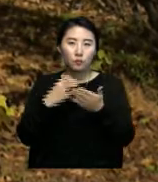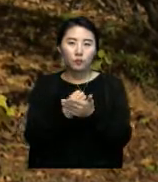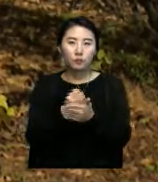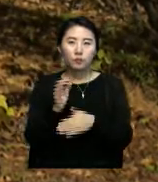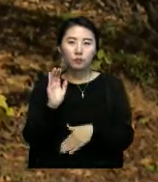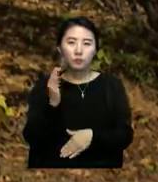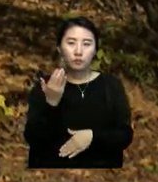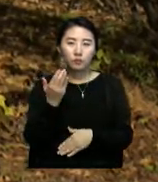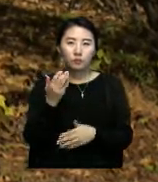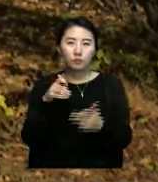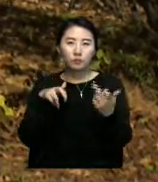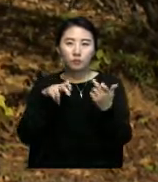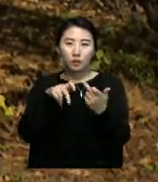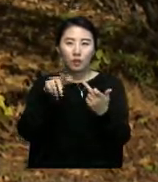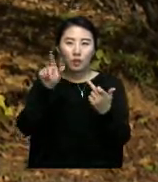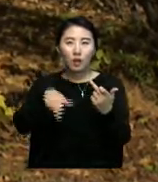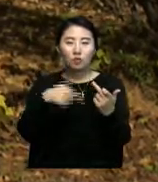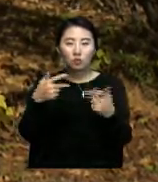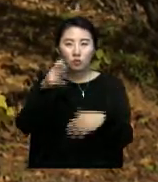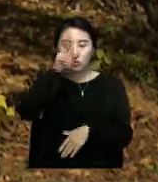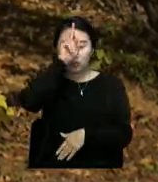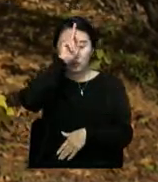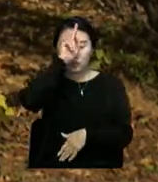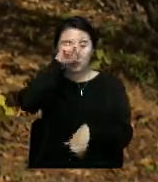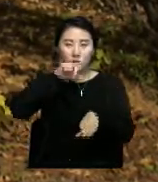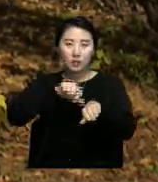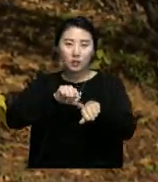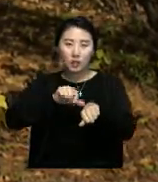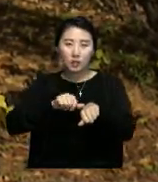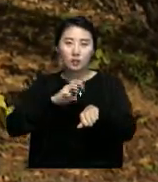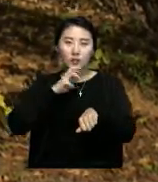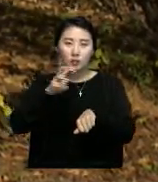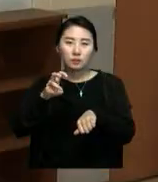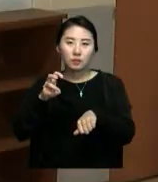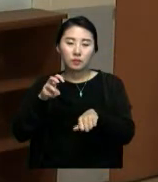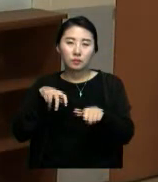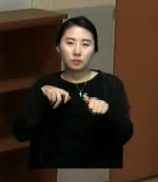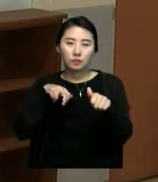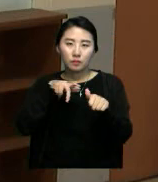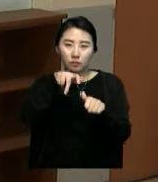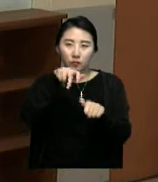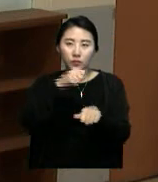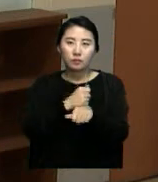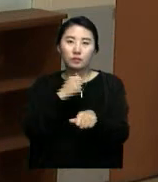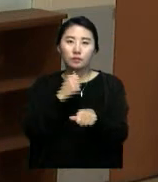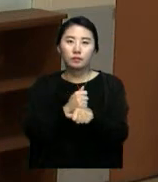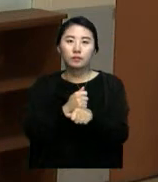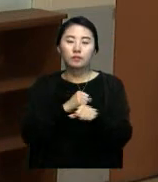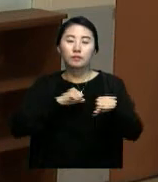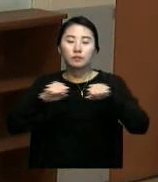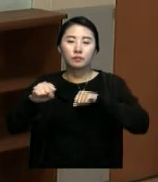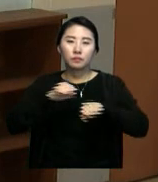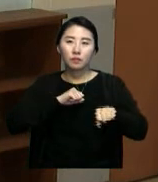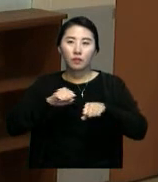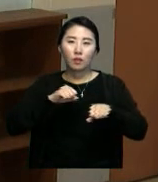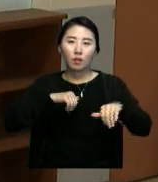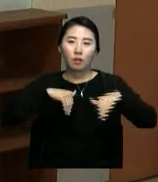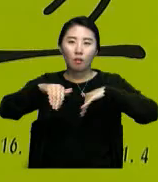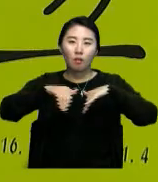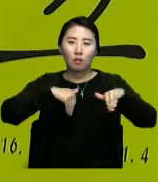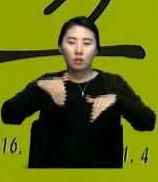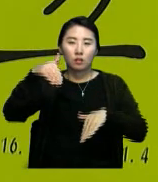되었고, 이 등산도 하루에 점심시간에 화요일, 목요일마다 30분씩 오르고 있고요. 숲사랑 동아리의 활동이 복도